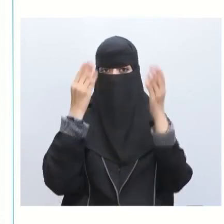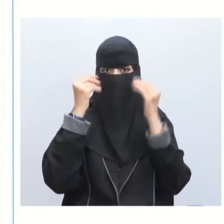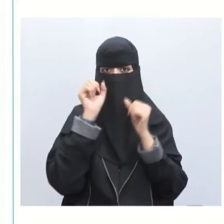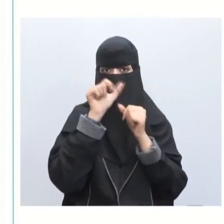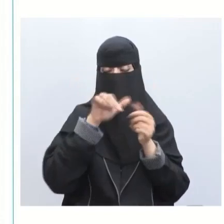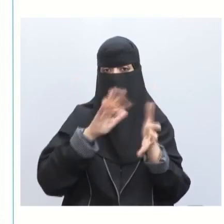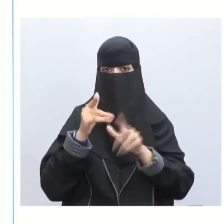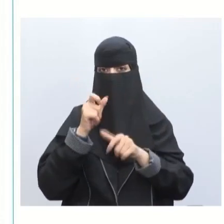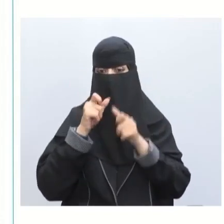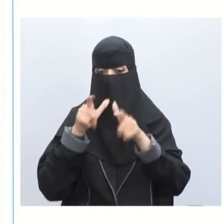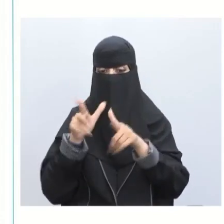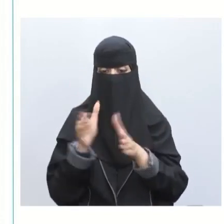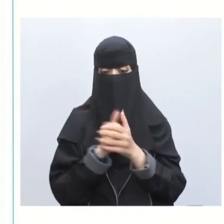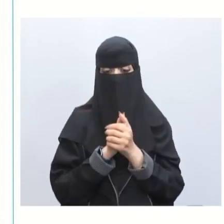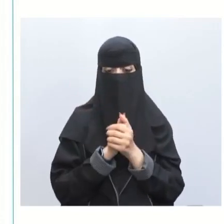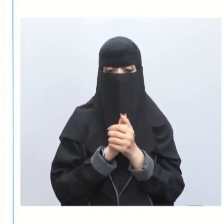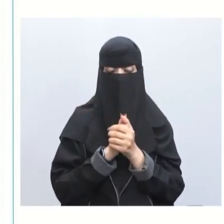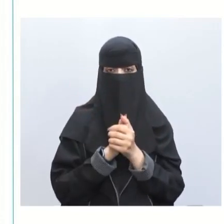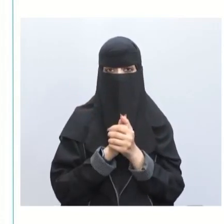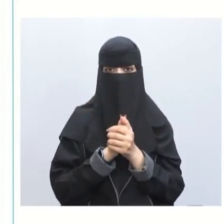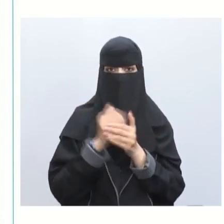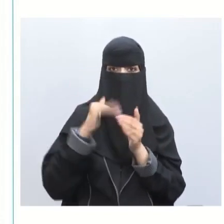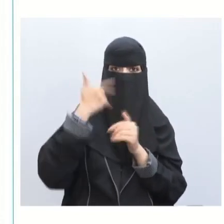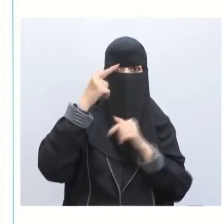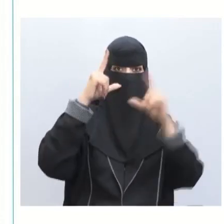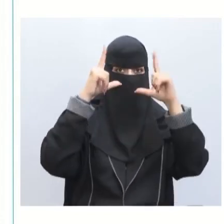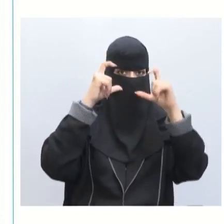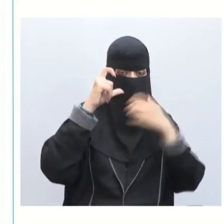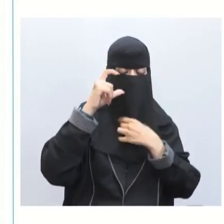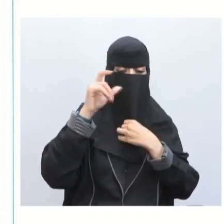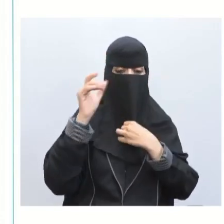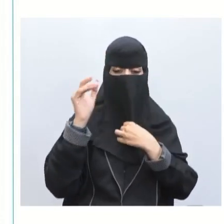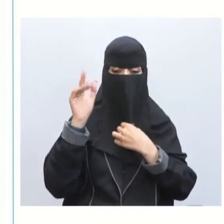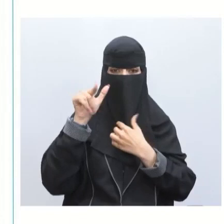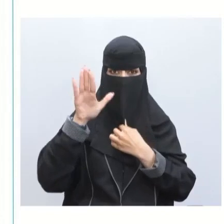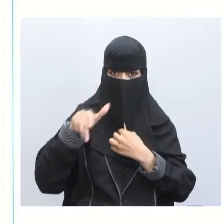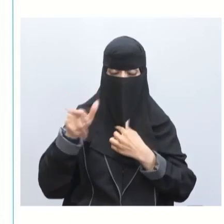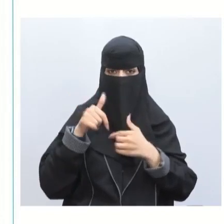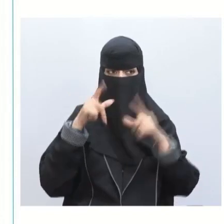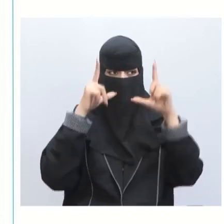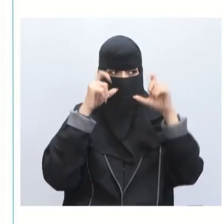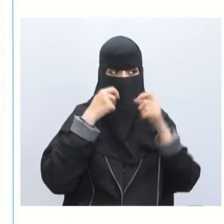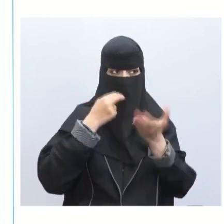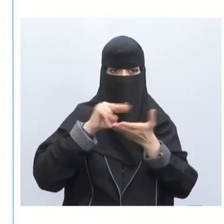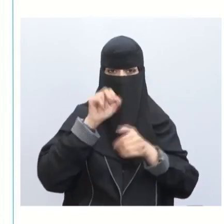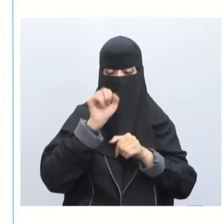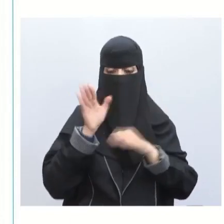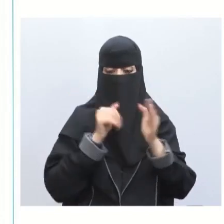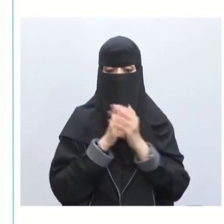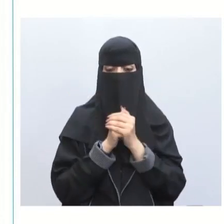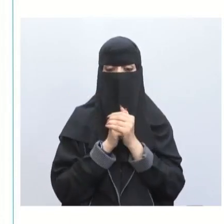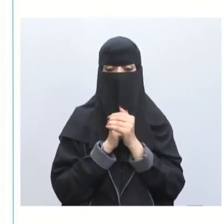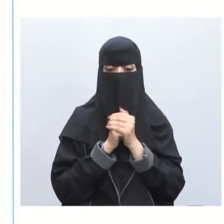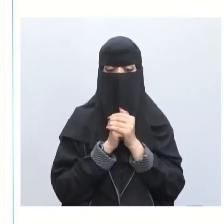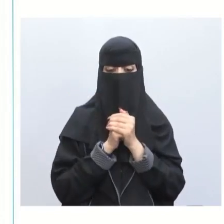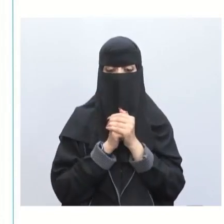حول البلاغ رفع صوره مصوره للبلاغ الخاص بالجرائم